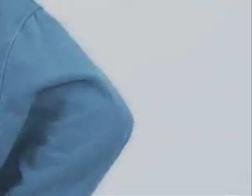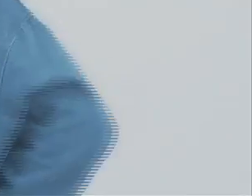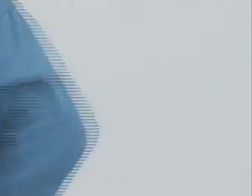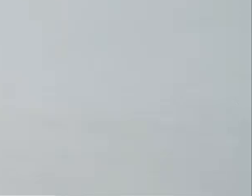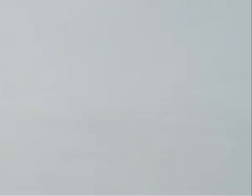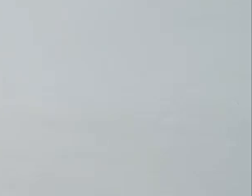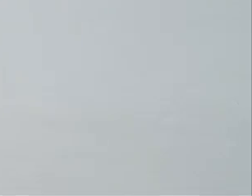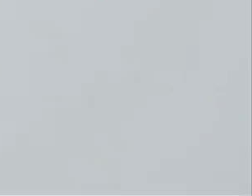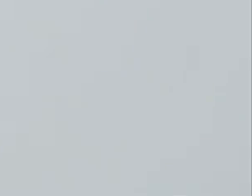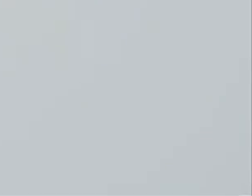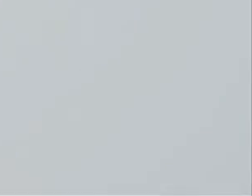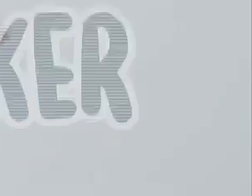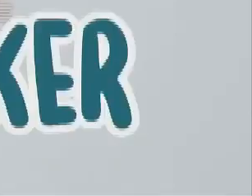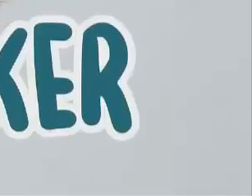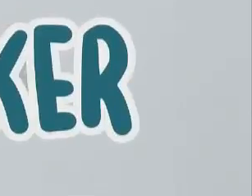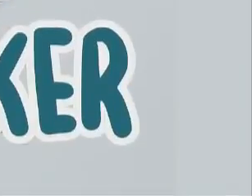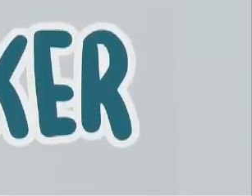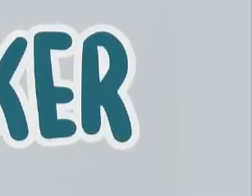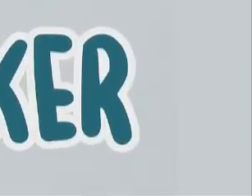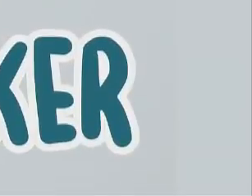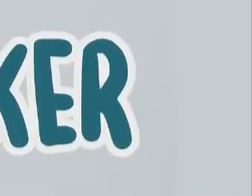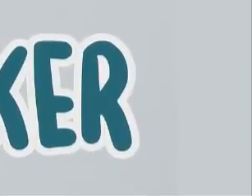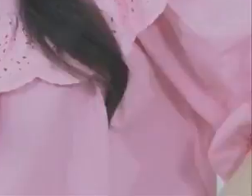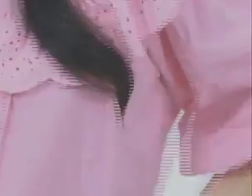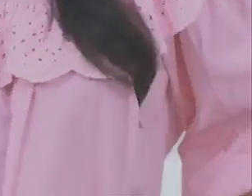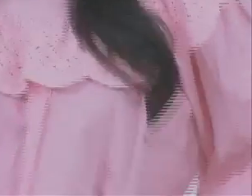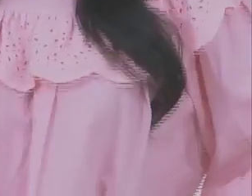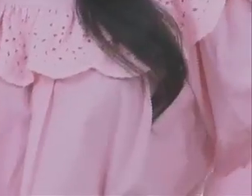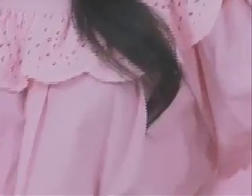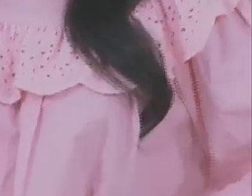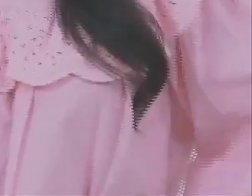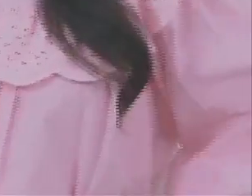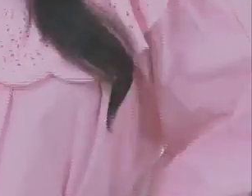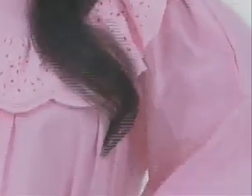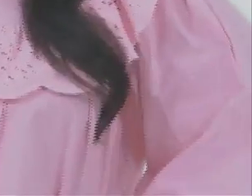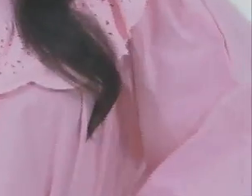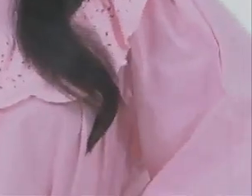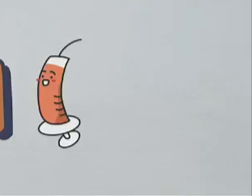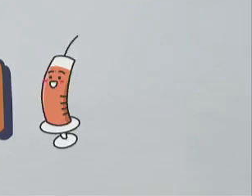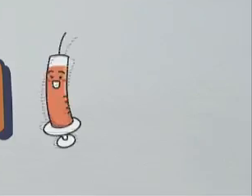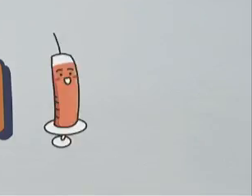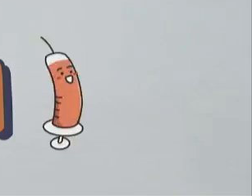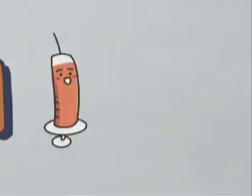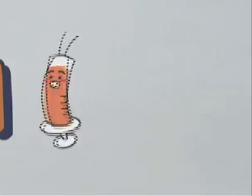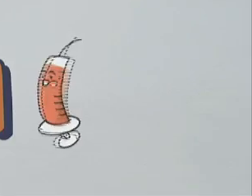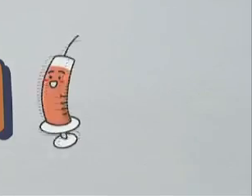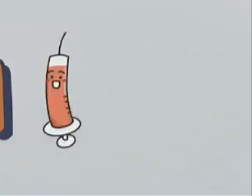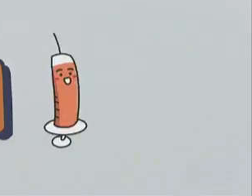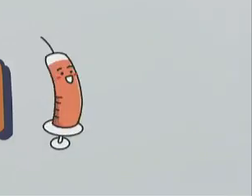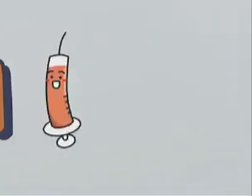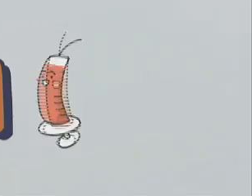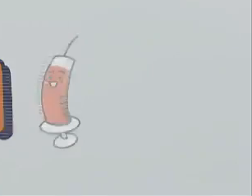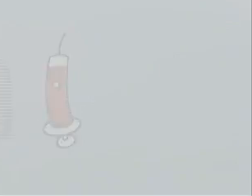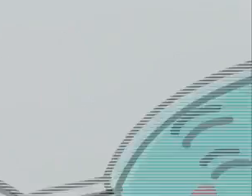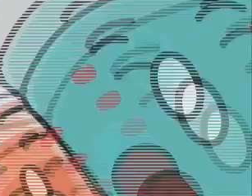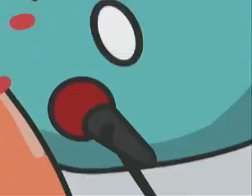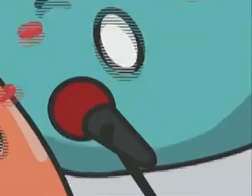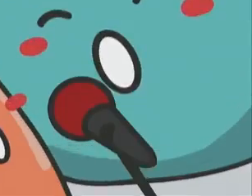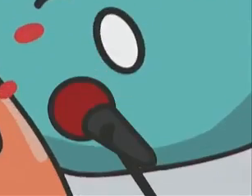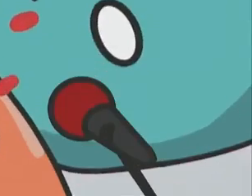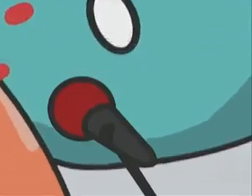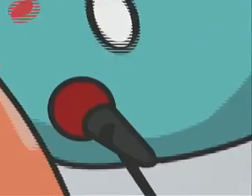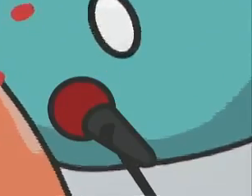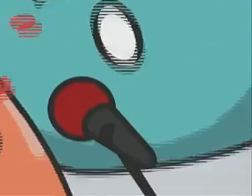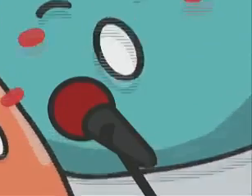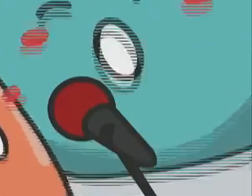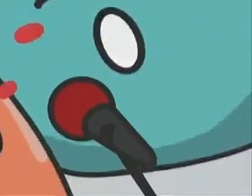Oh, oh, oh, masker, oh, vaksin, kau buat